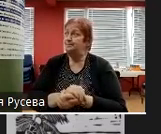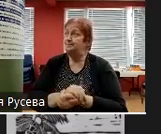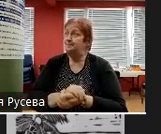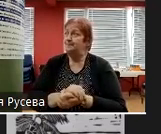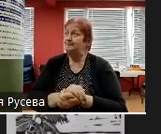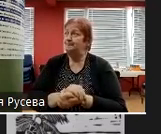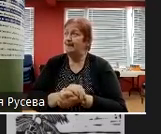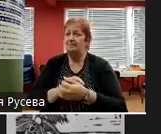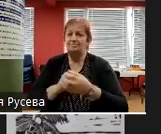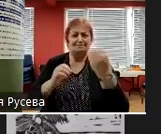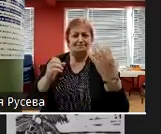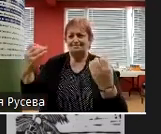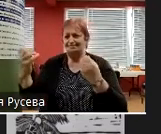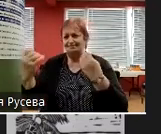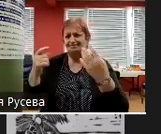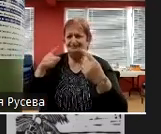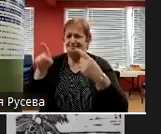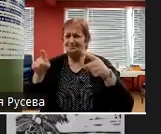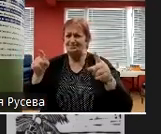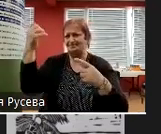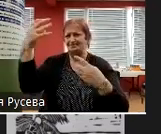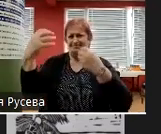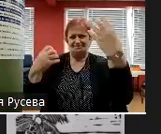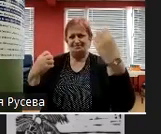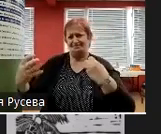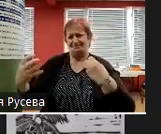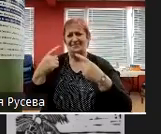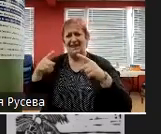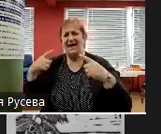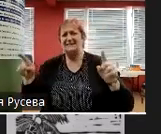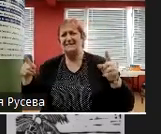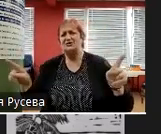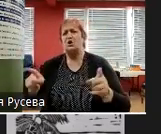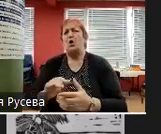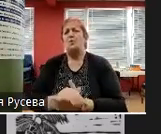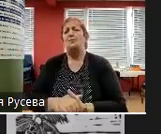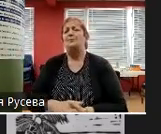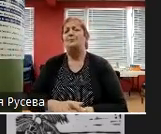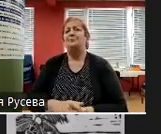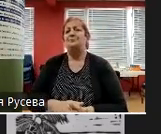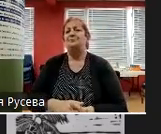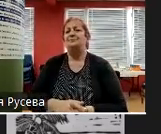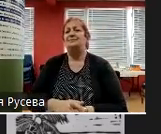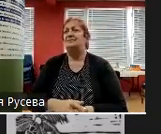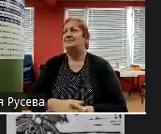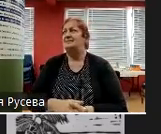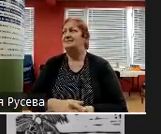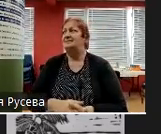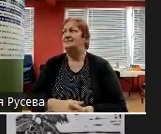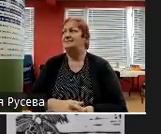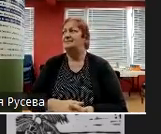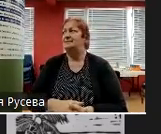контраст на цветовете. Става въпрос за фон и изписани букви и лош контраст